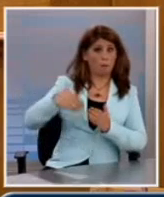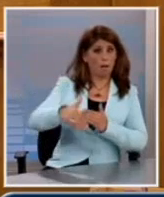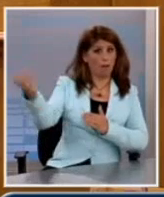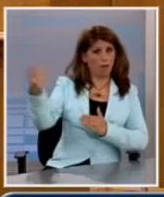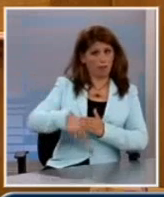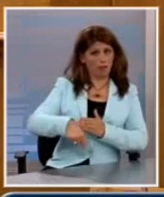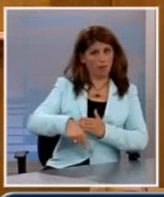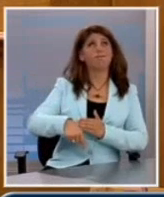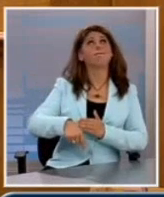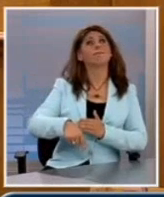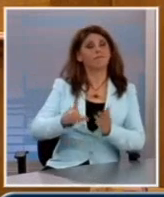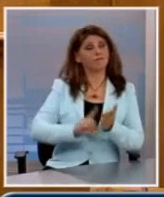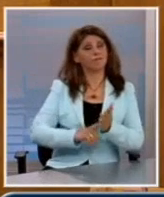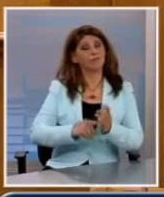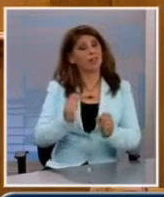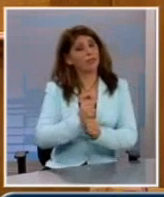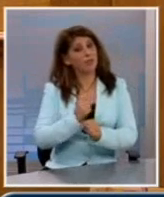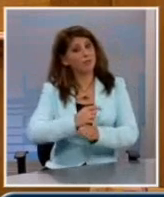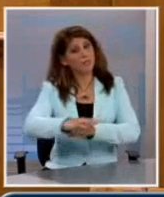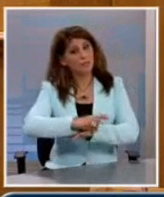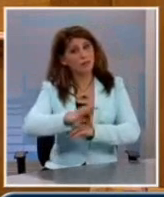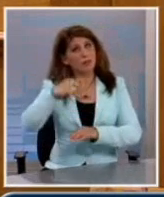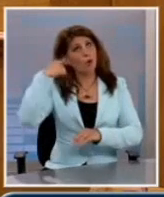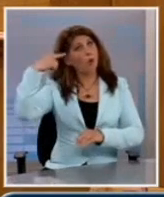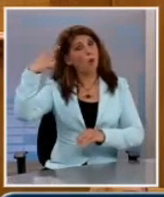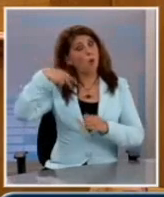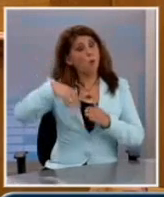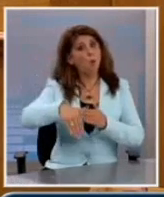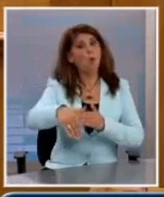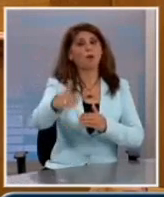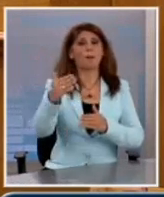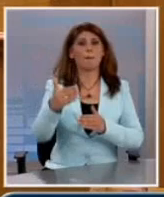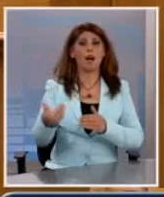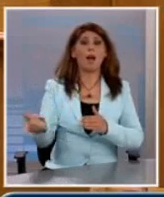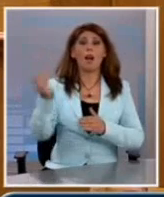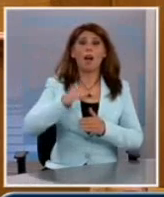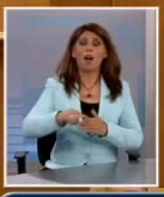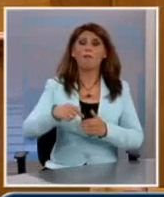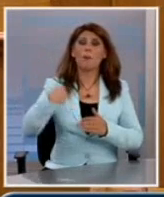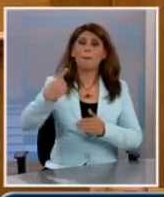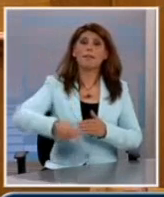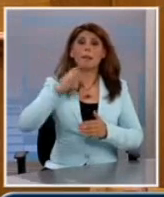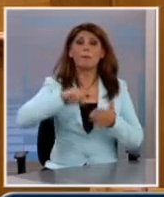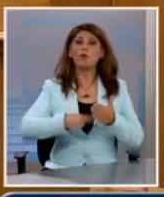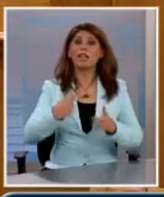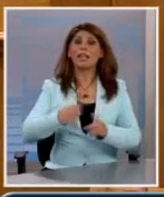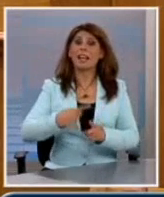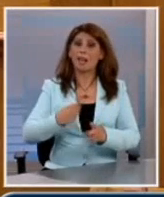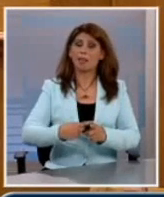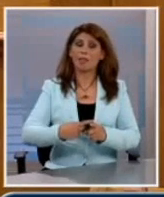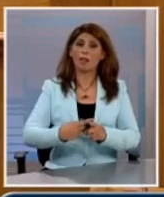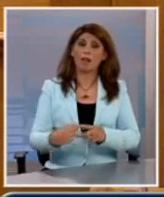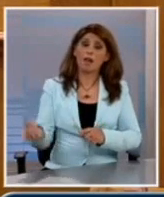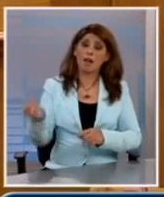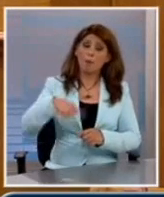Πρέπει να δουλέψουμε, να σχεδιάσουμε, να οραματιστούμε το αύριο της μεταμνημονιακής Ελλάδας. Η επόμενη